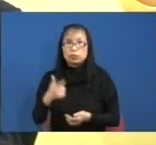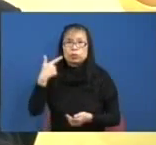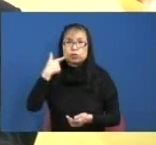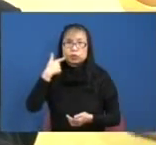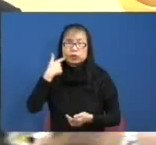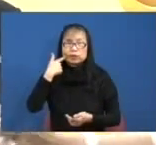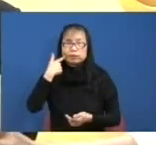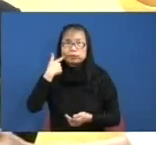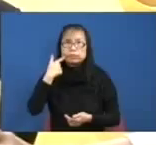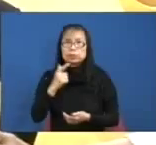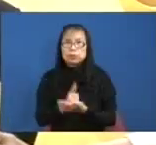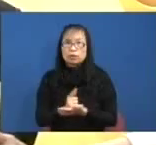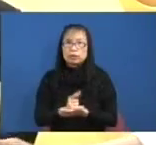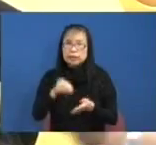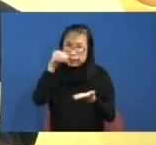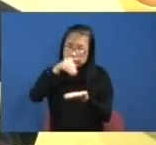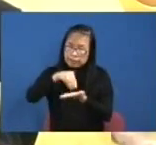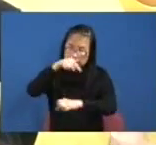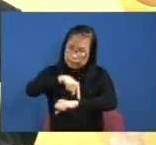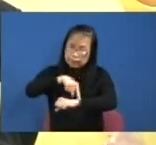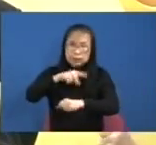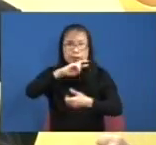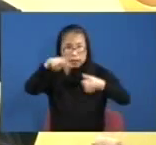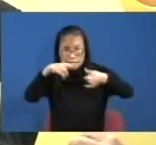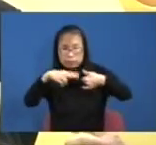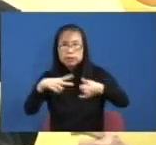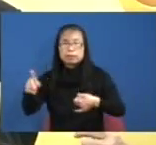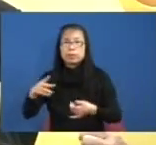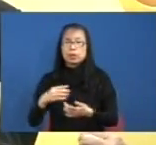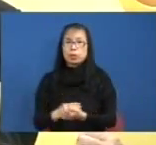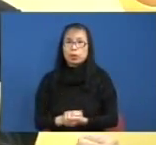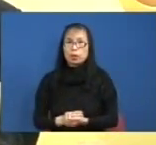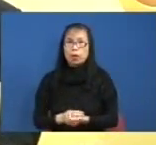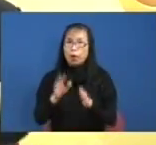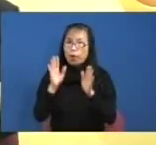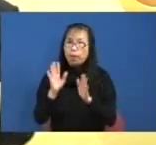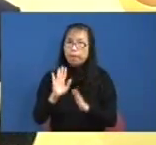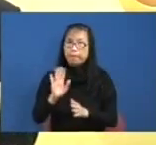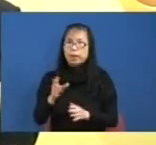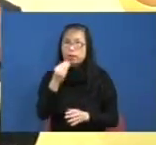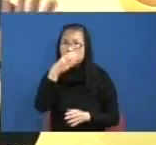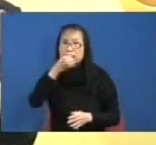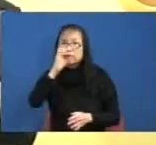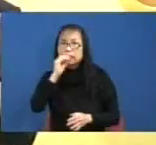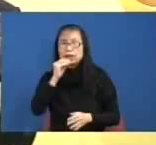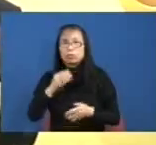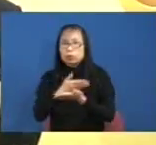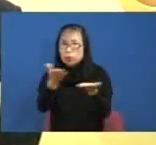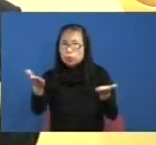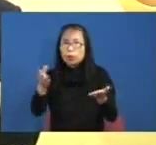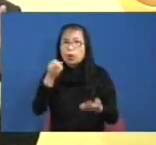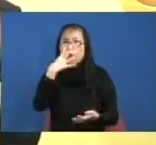嘅定期測檢嘅話咧，咁喺呢一方面對我哋唔係話食肆咧，對大眾市民